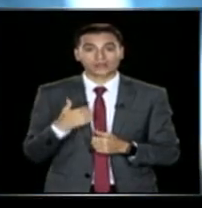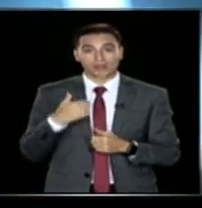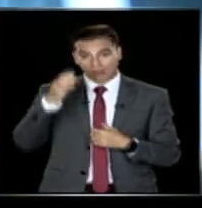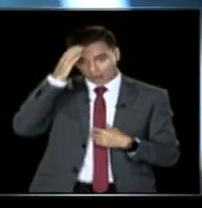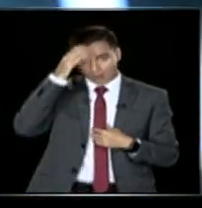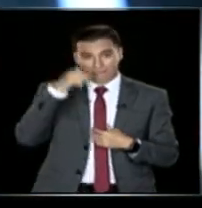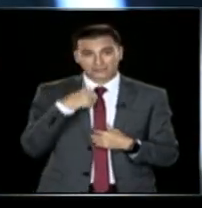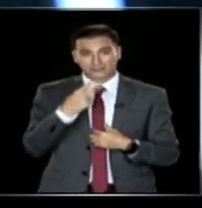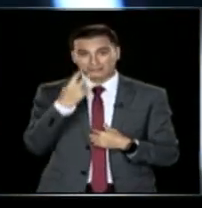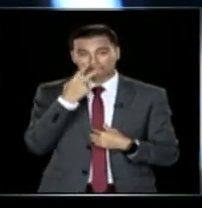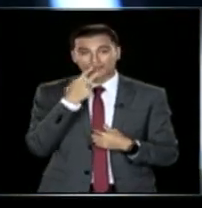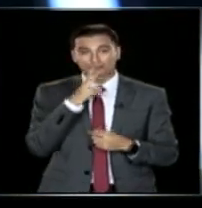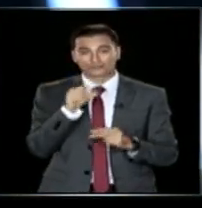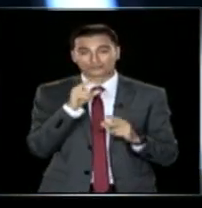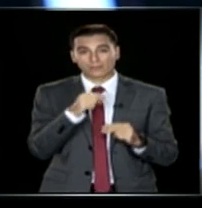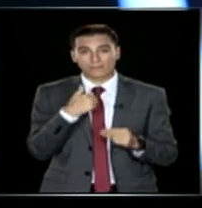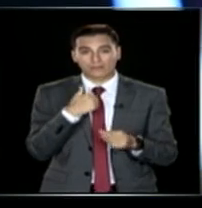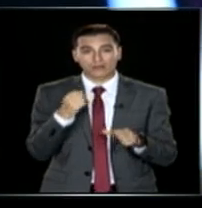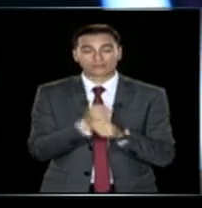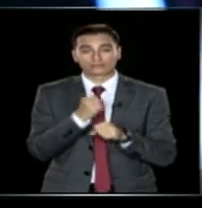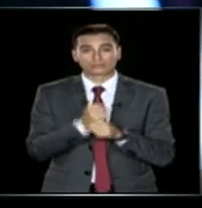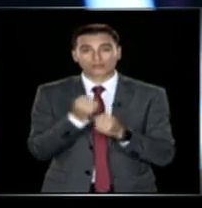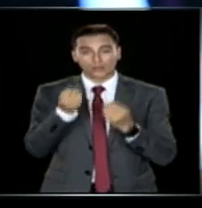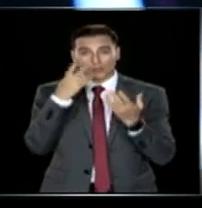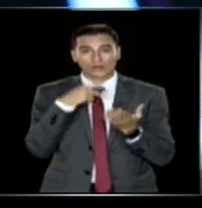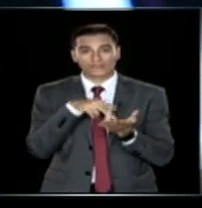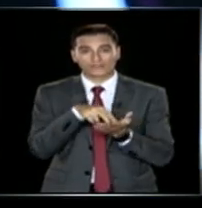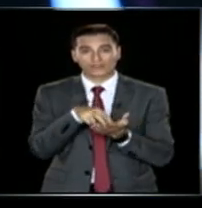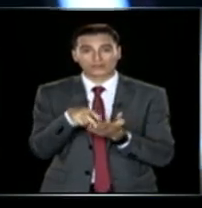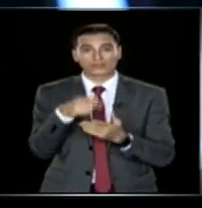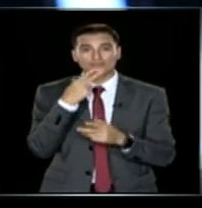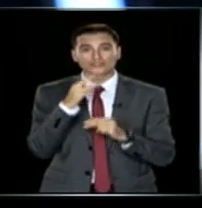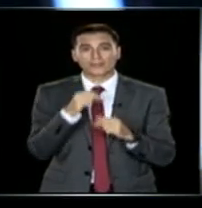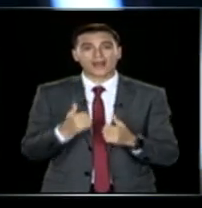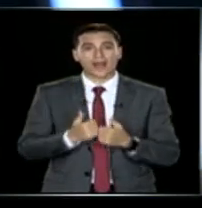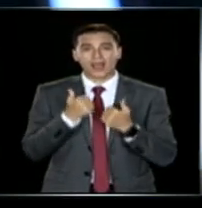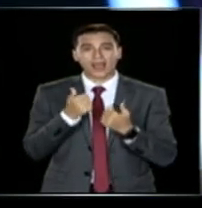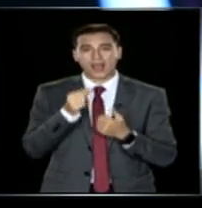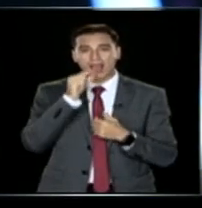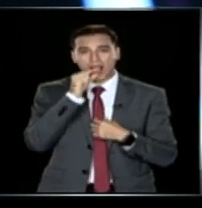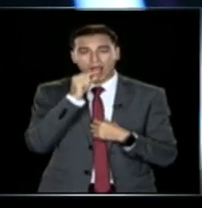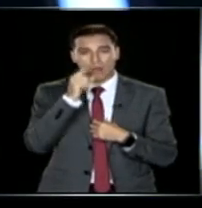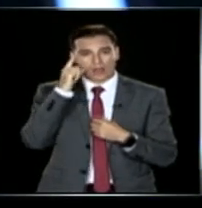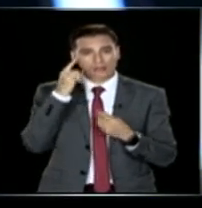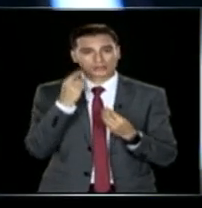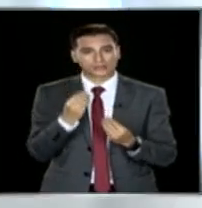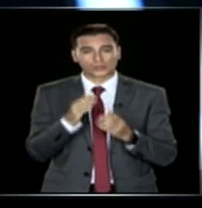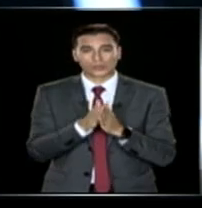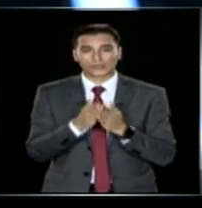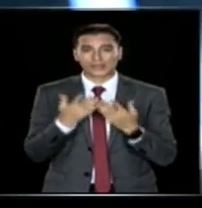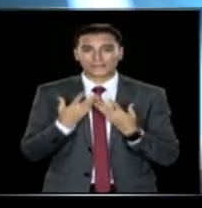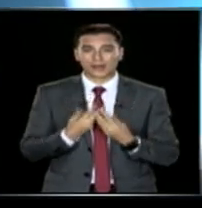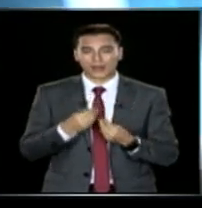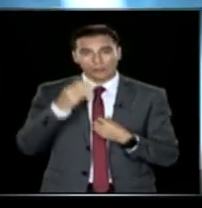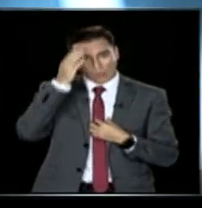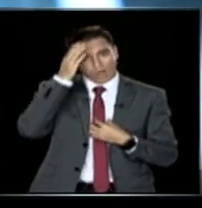العباقرة بيمثل لي طاقة النور الموجودة في آخر الطريق، وهي الحياة غير فنجان قهوة ومزيكا هادية وكتاب رايق والعباقرة.